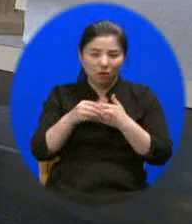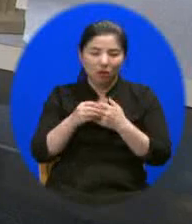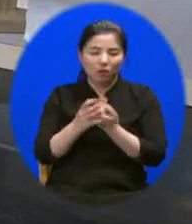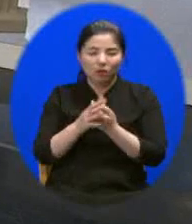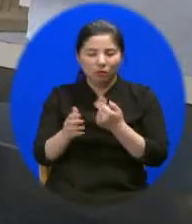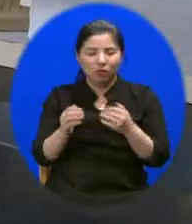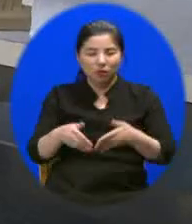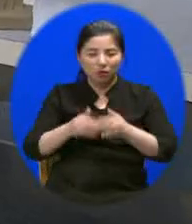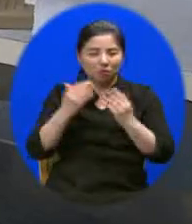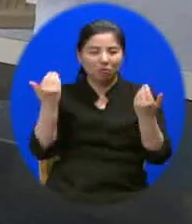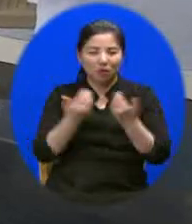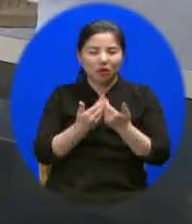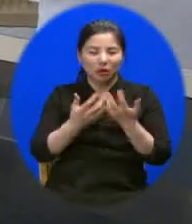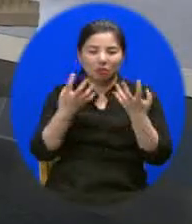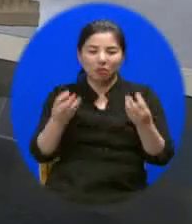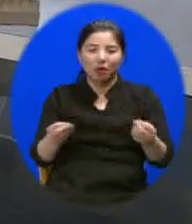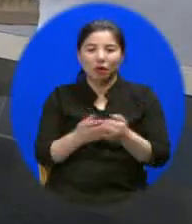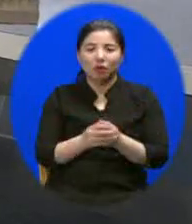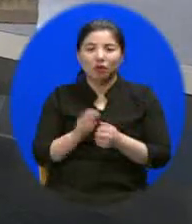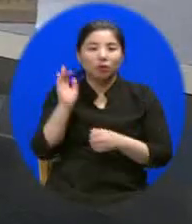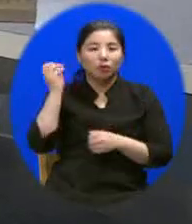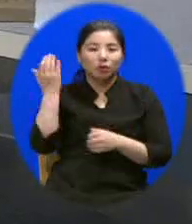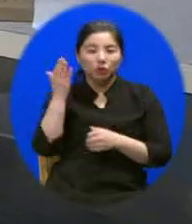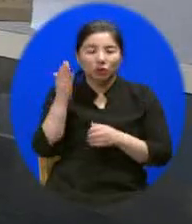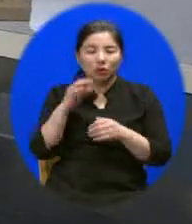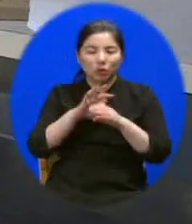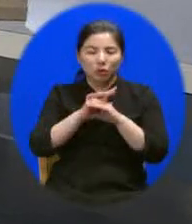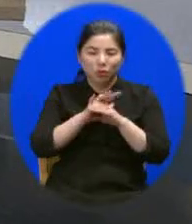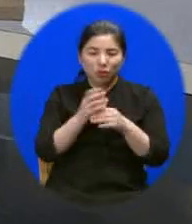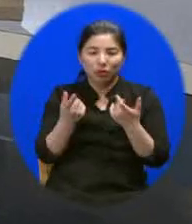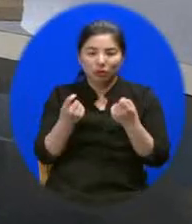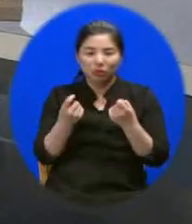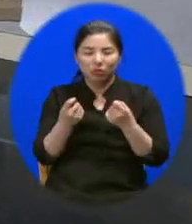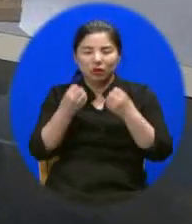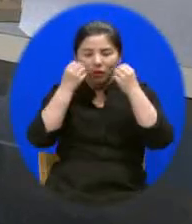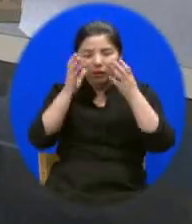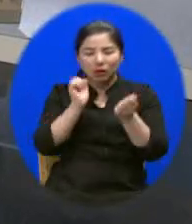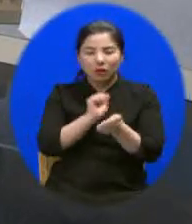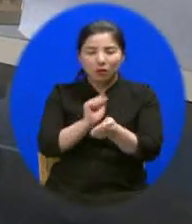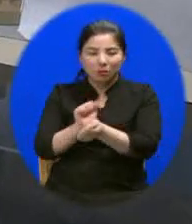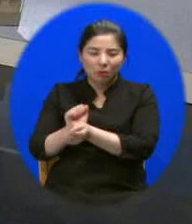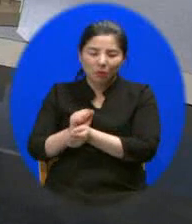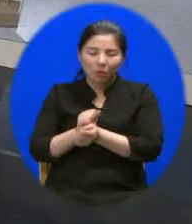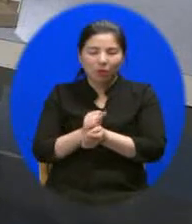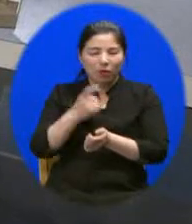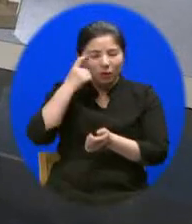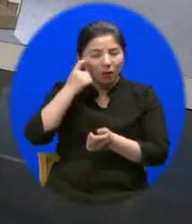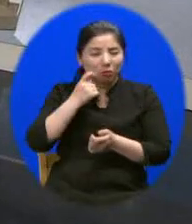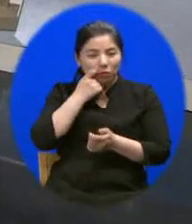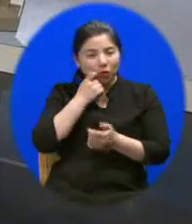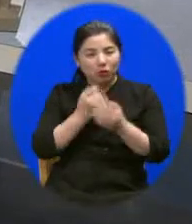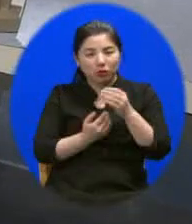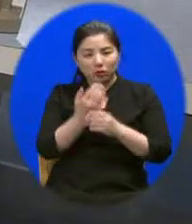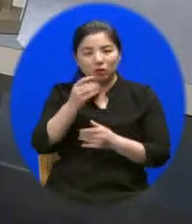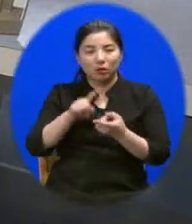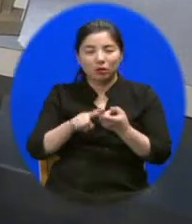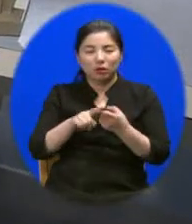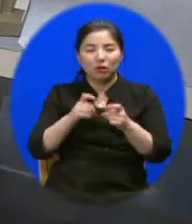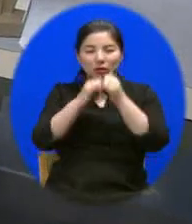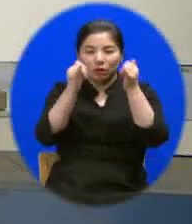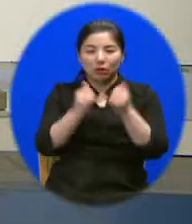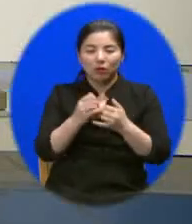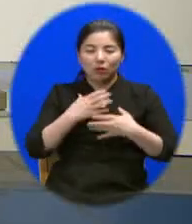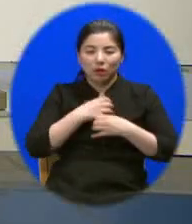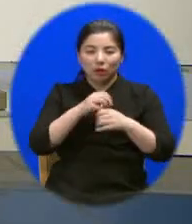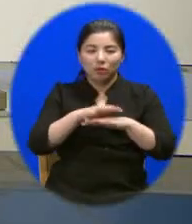높습니다 또한 측은 코르다 2 9 사태와 같은 신종 전염병 감염 등 예측하지 못한 재난에 대한 사회안전망